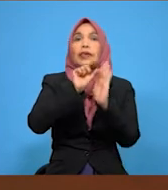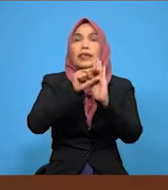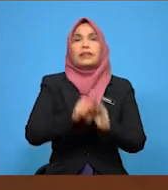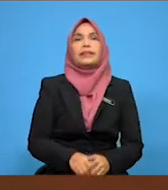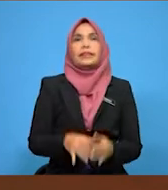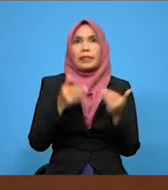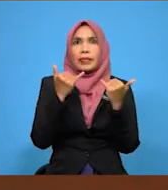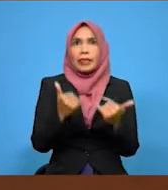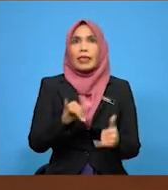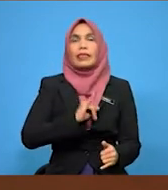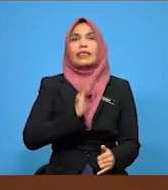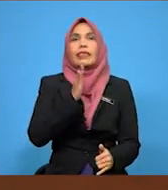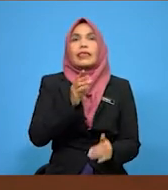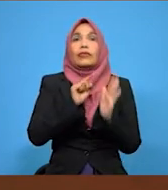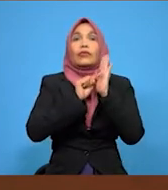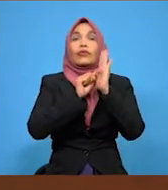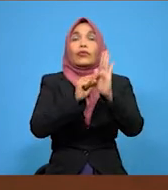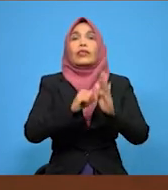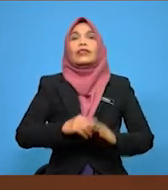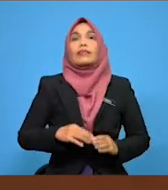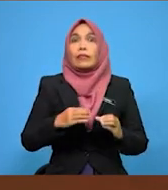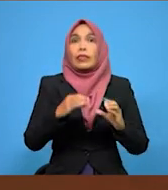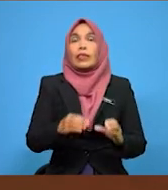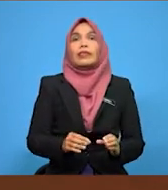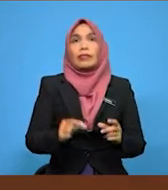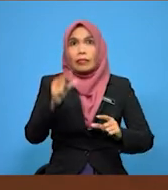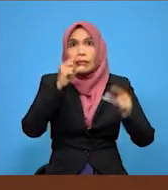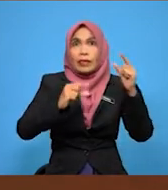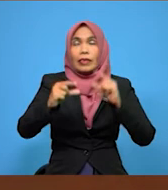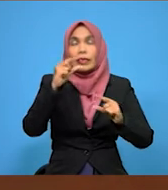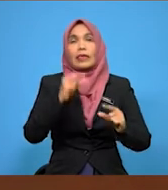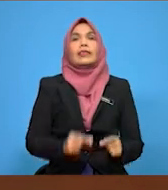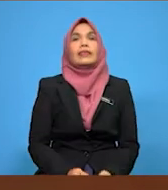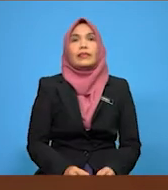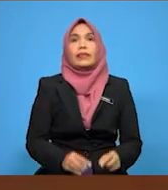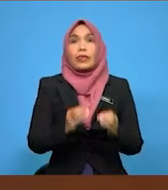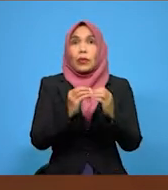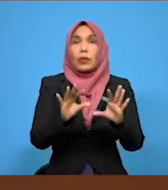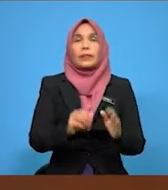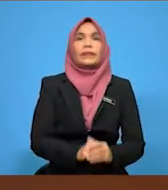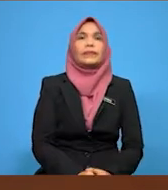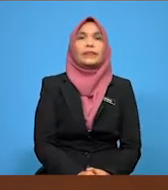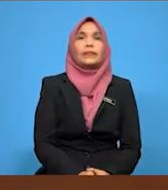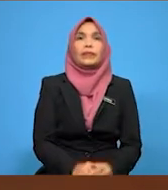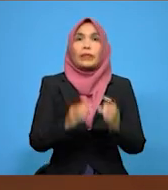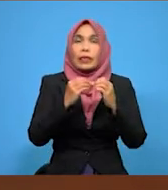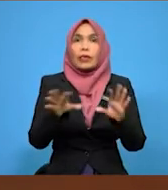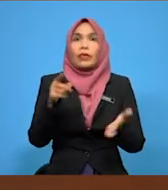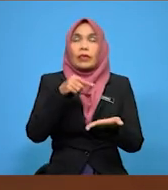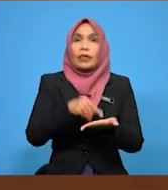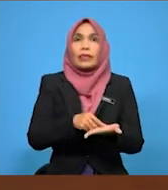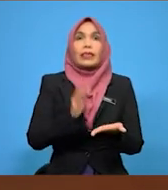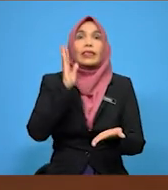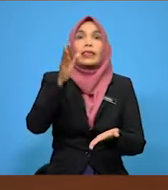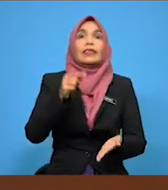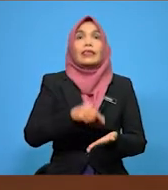Sekarang saya akan menunjukkan cara untuk menggrade telur menggunakan kaedah timbangan. Telur ini akan